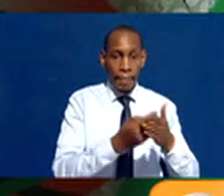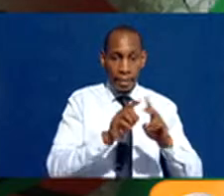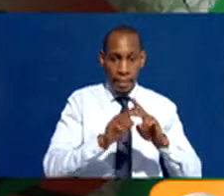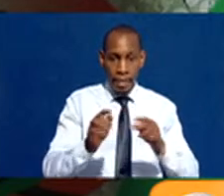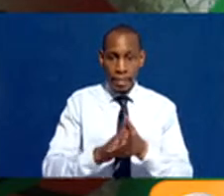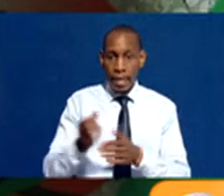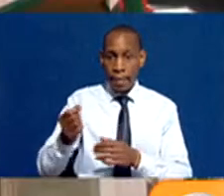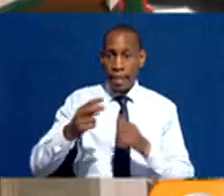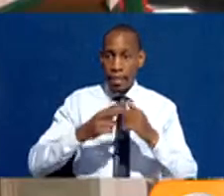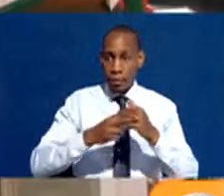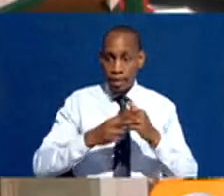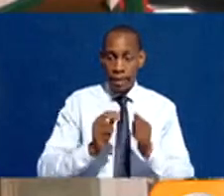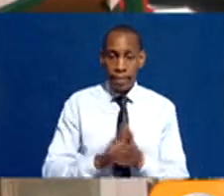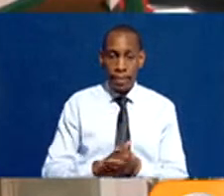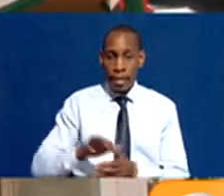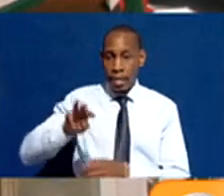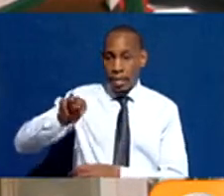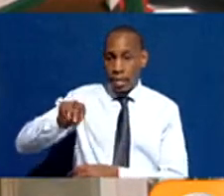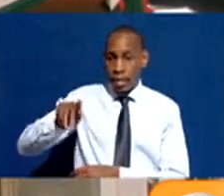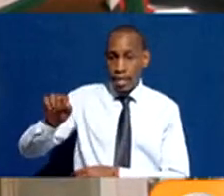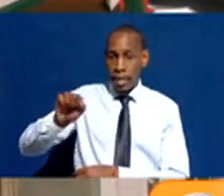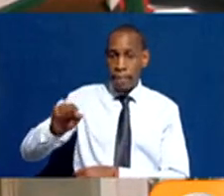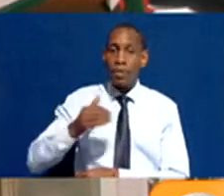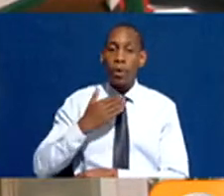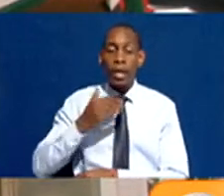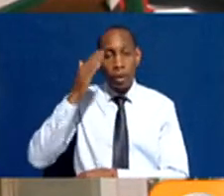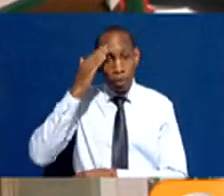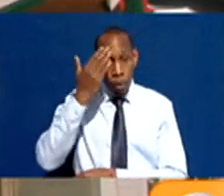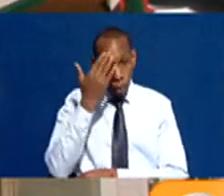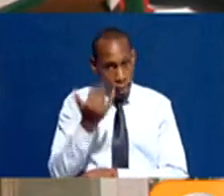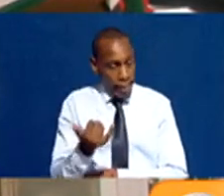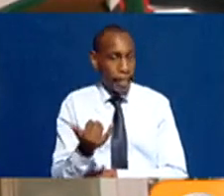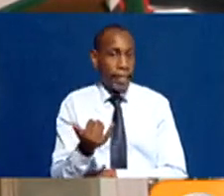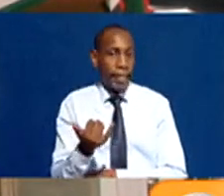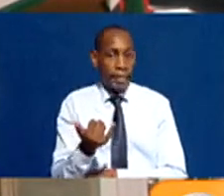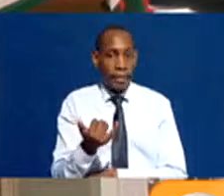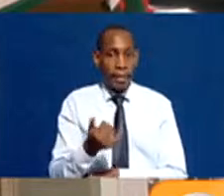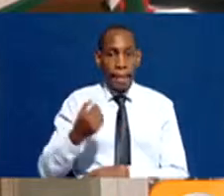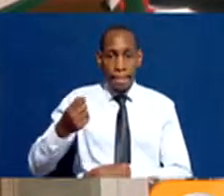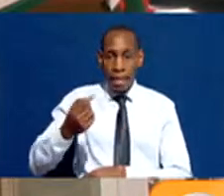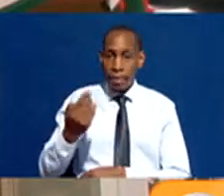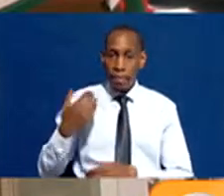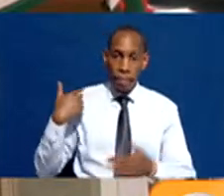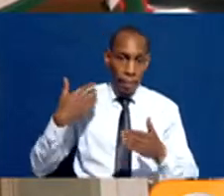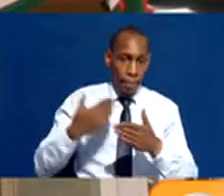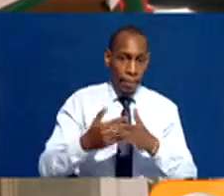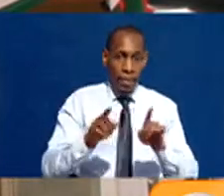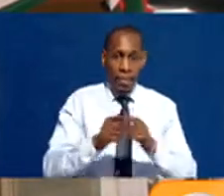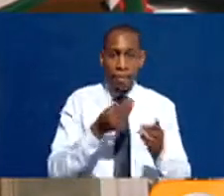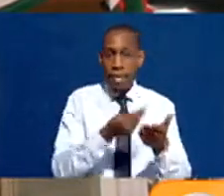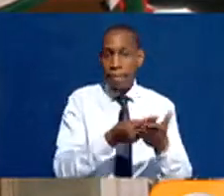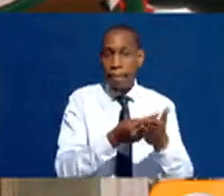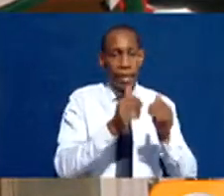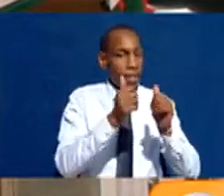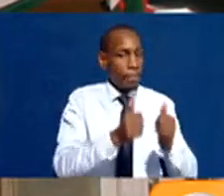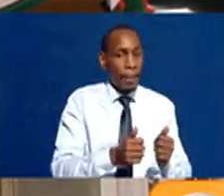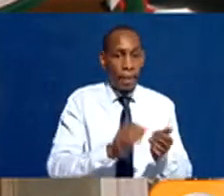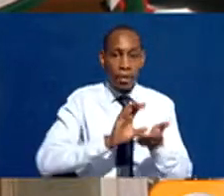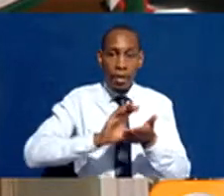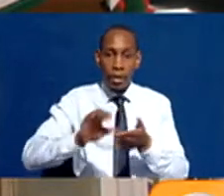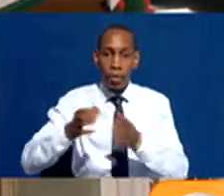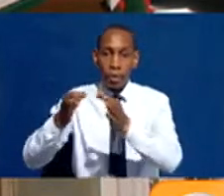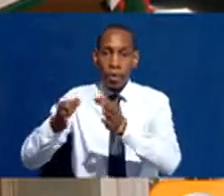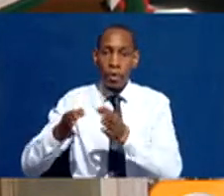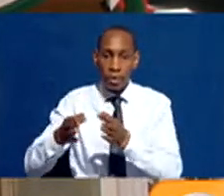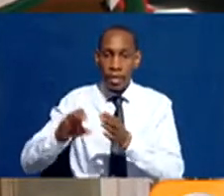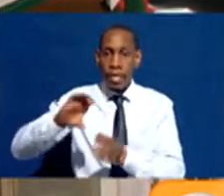ulioanza Julai. Wabunge sasa wakitaka kujua ni kwa nini miezi minne baadaye bado fedha hizo haziko kwenye akaunti